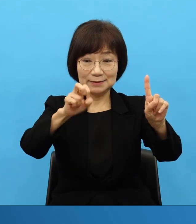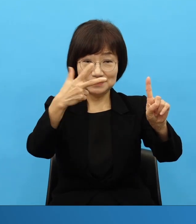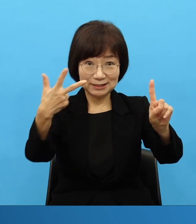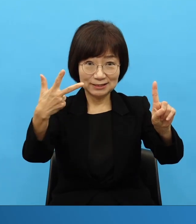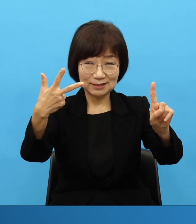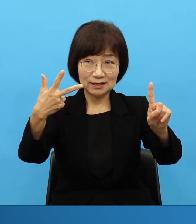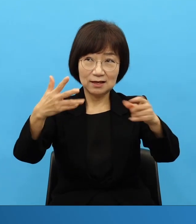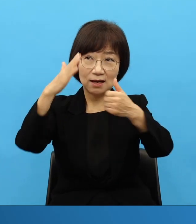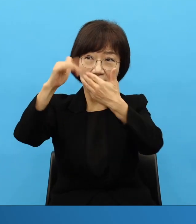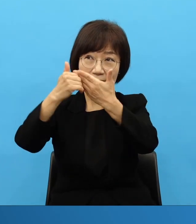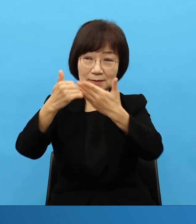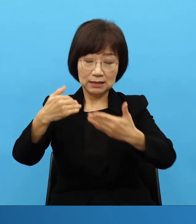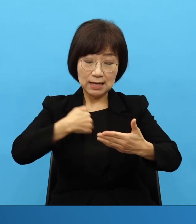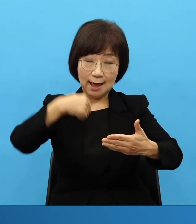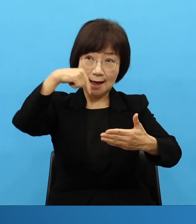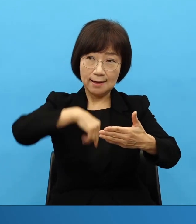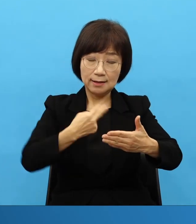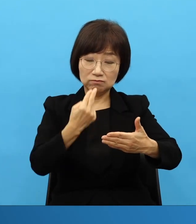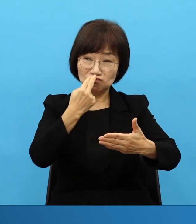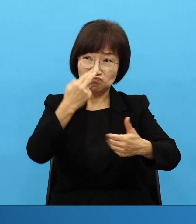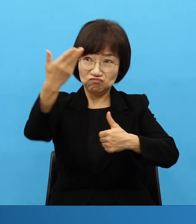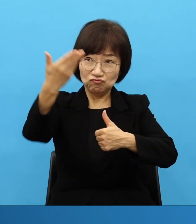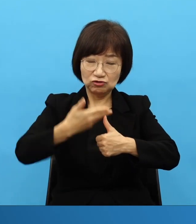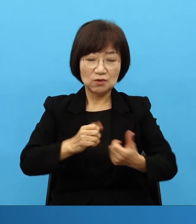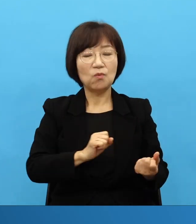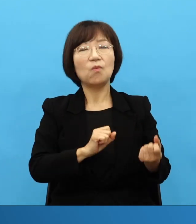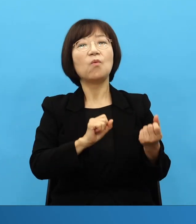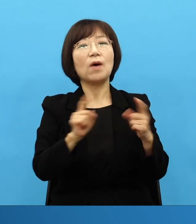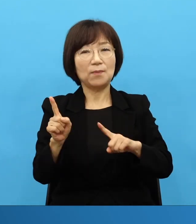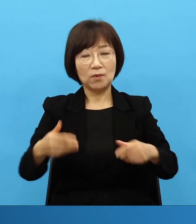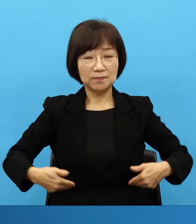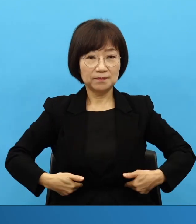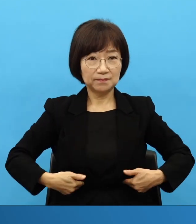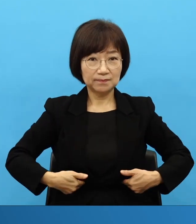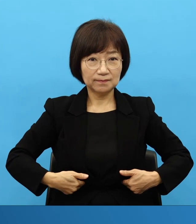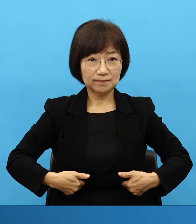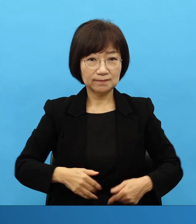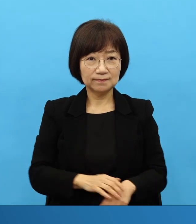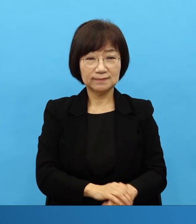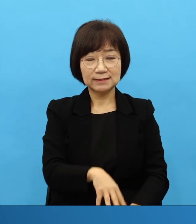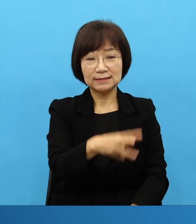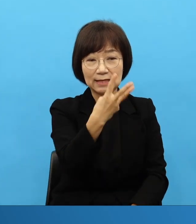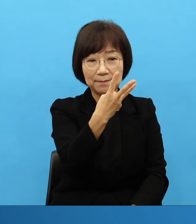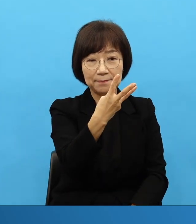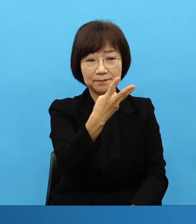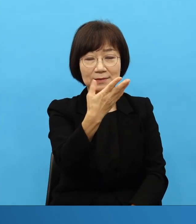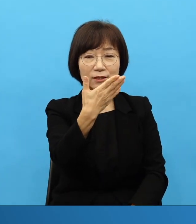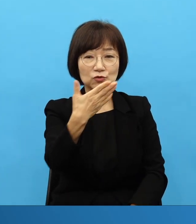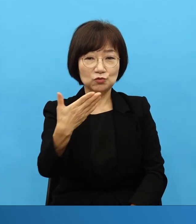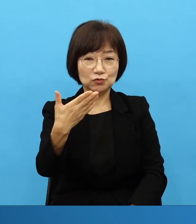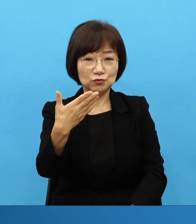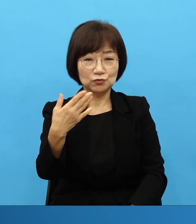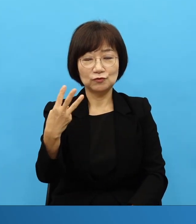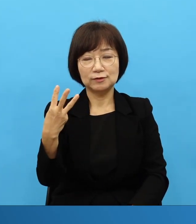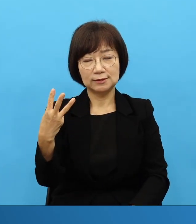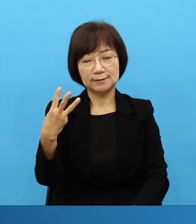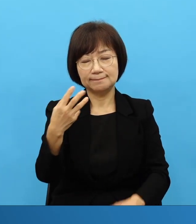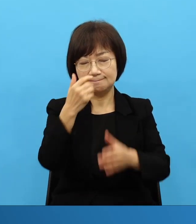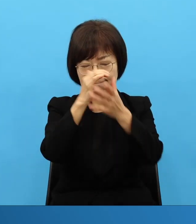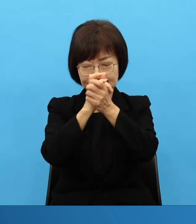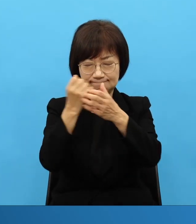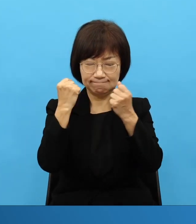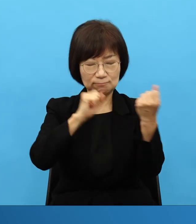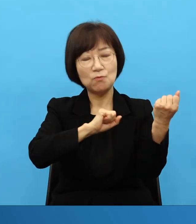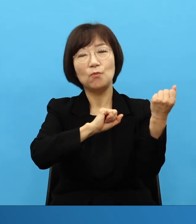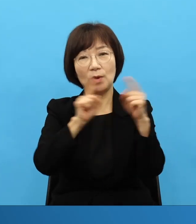the life inside of us from Genesis chapter 1:27. 쉽게 말하면 393을 완전히 회복하는 거예요. Simply put, it's 그거부터 fully 먼저. restoring